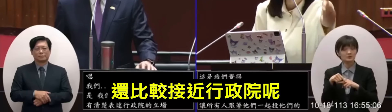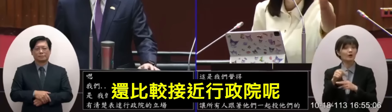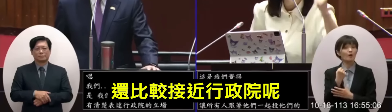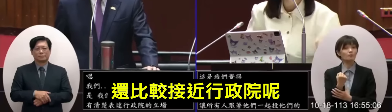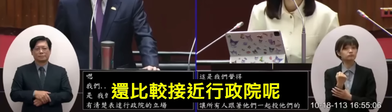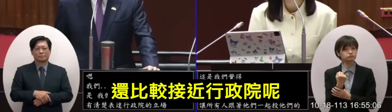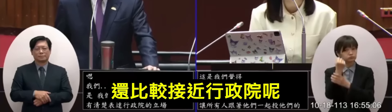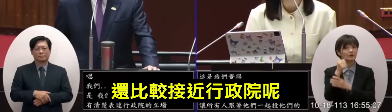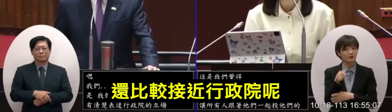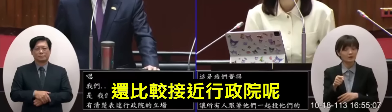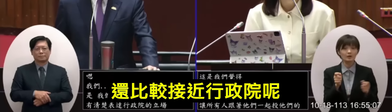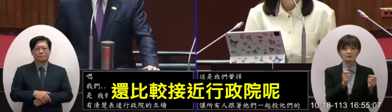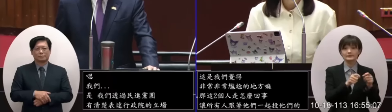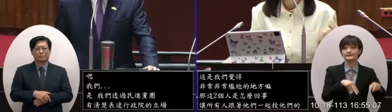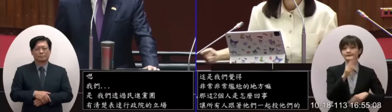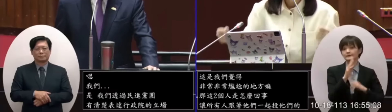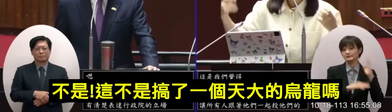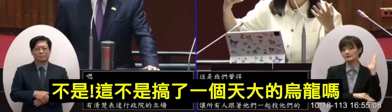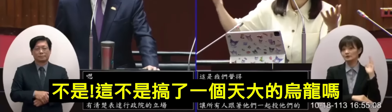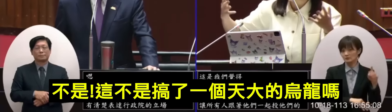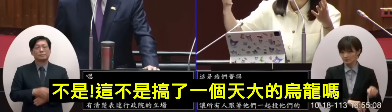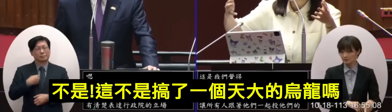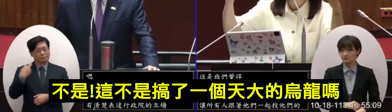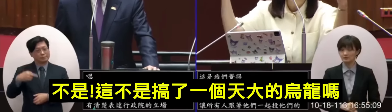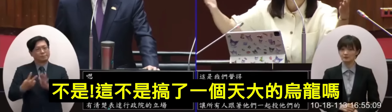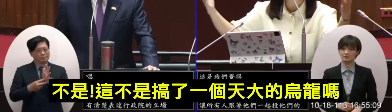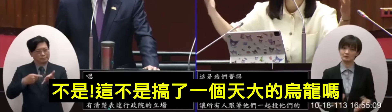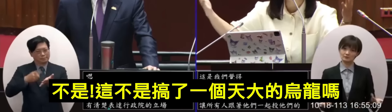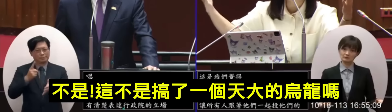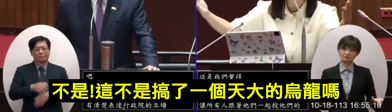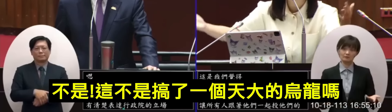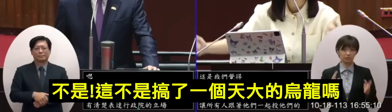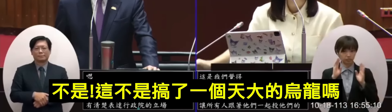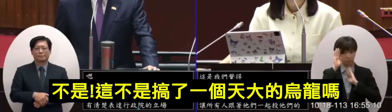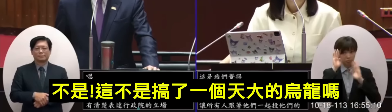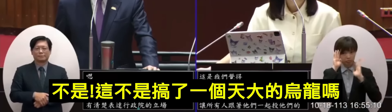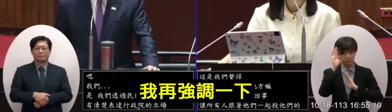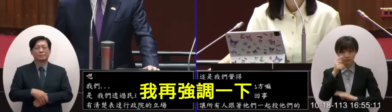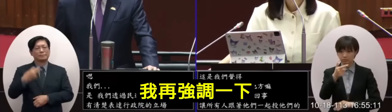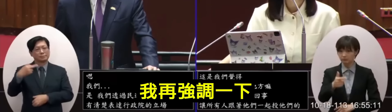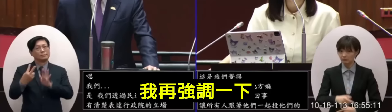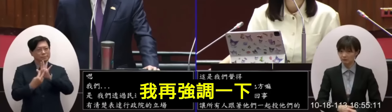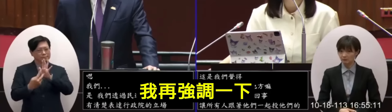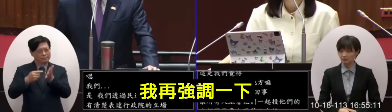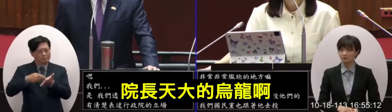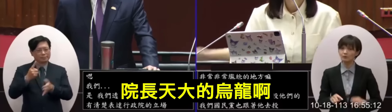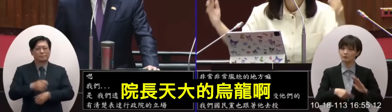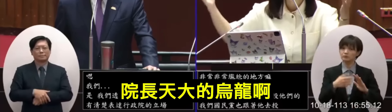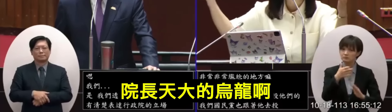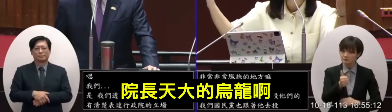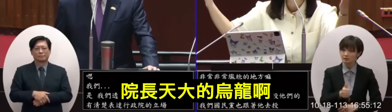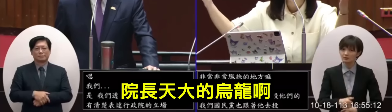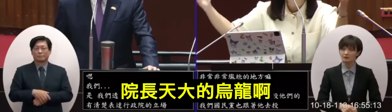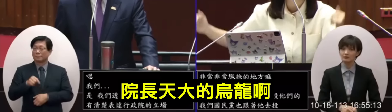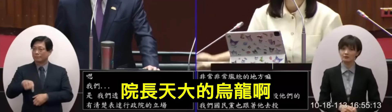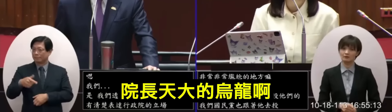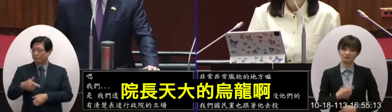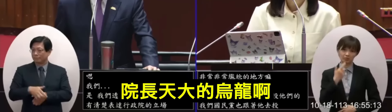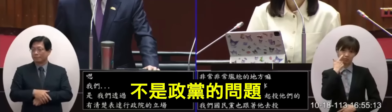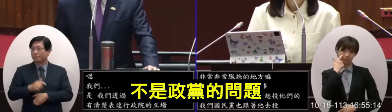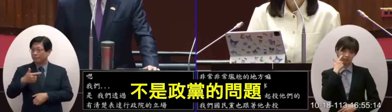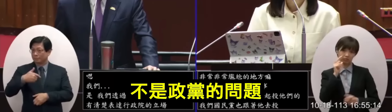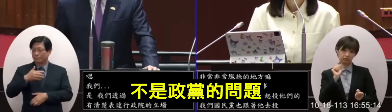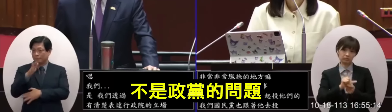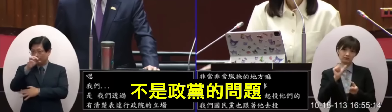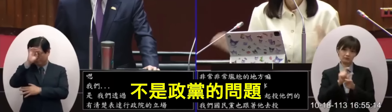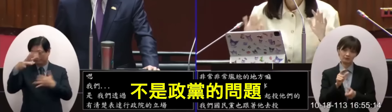还比较接近行政院呢。 所以我再说一次， 不是，这不是搞了一个天大的乌龙吗？ 我再强调一次， 院长，天大的乌龙啊！ 这